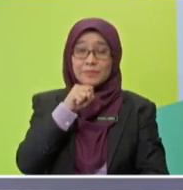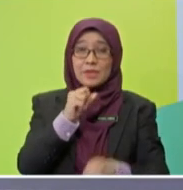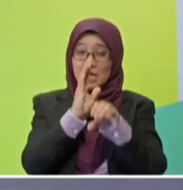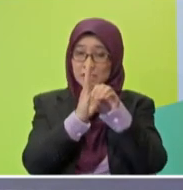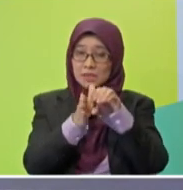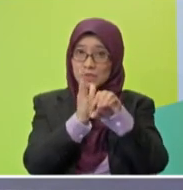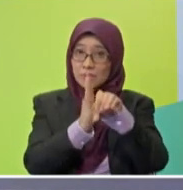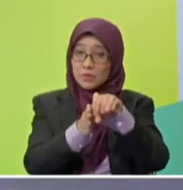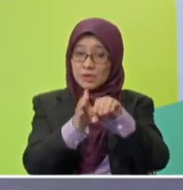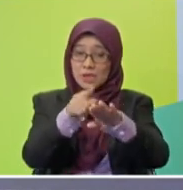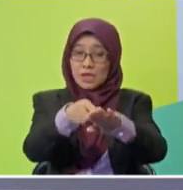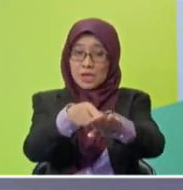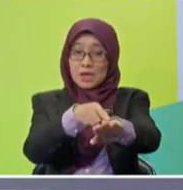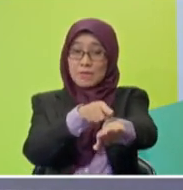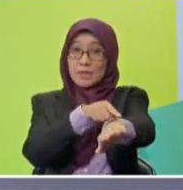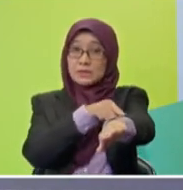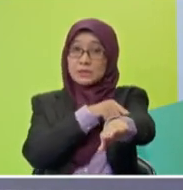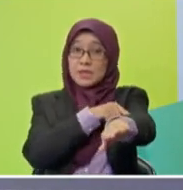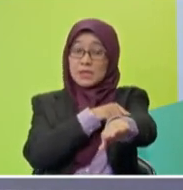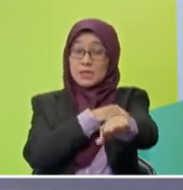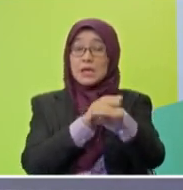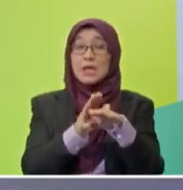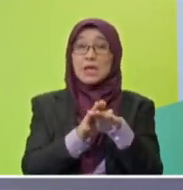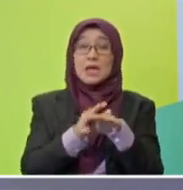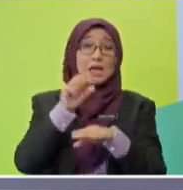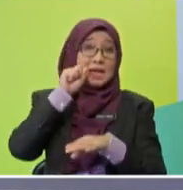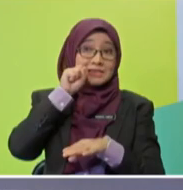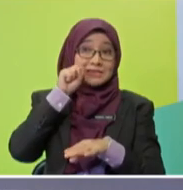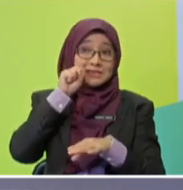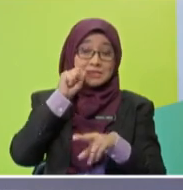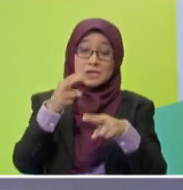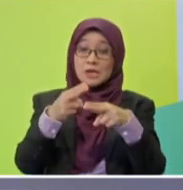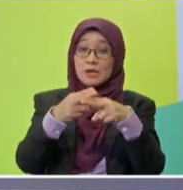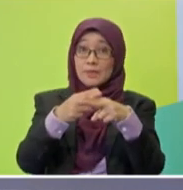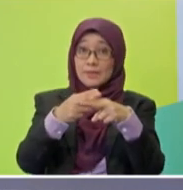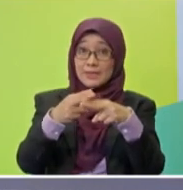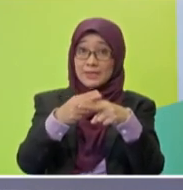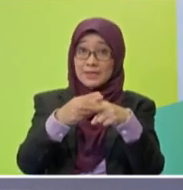panjang ke lobak berani dan tentu sudah saya pendek